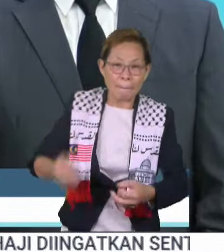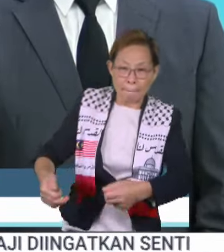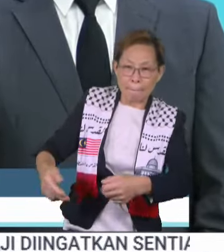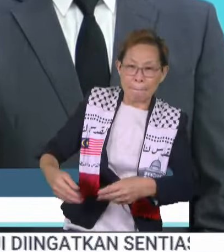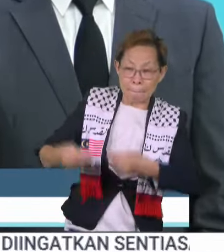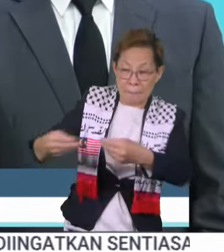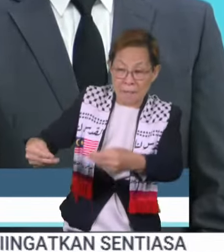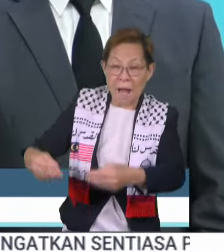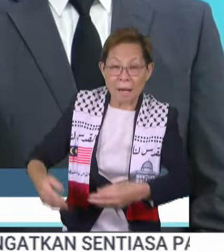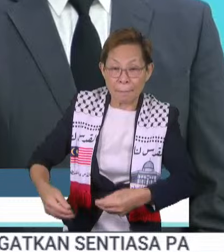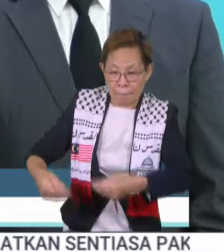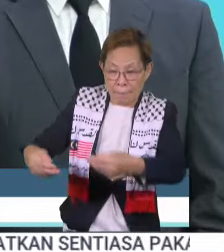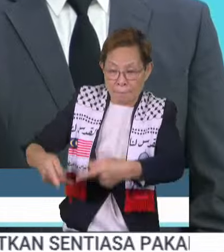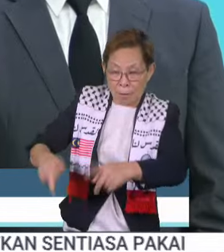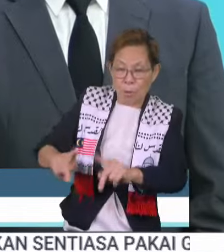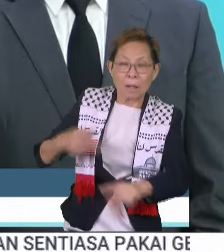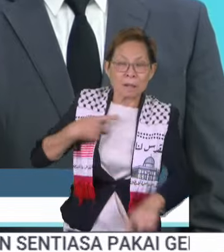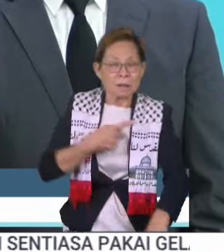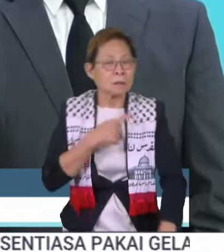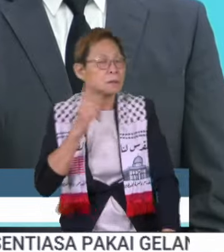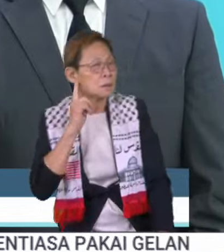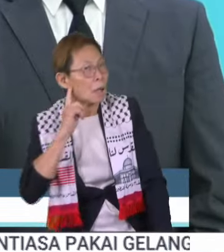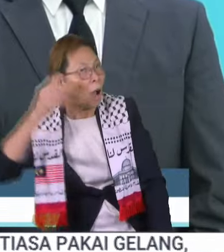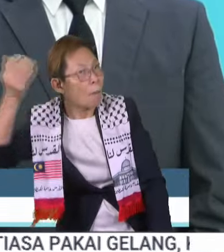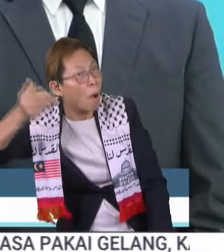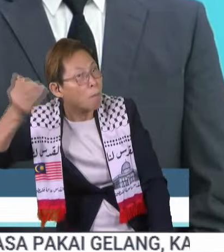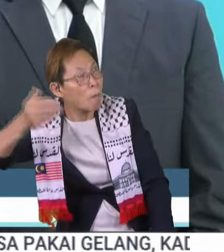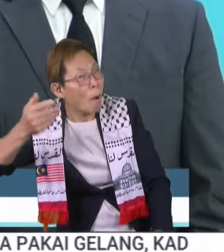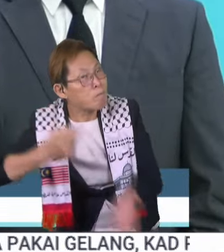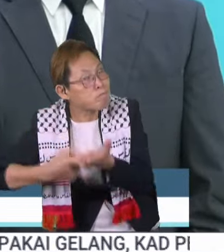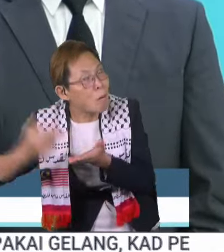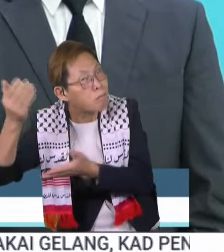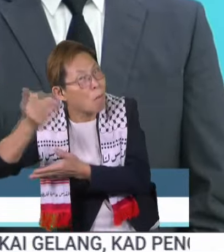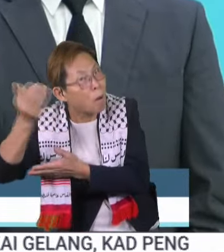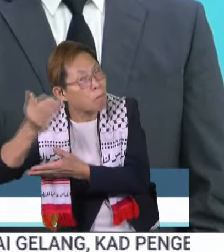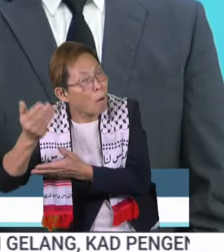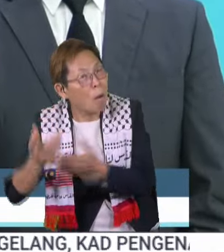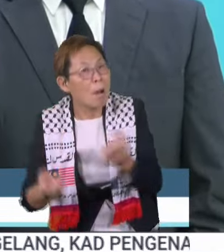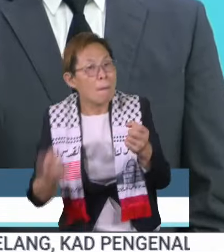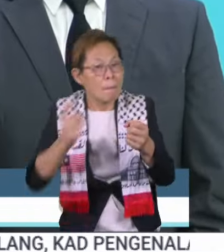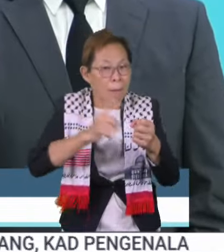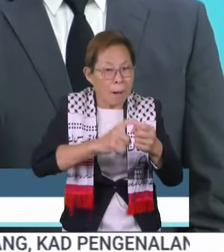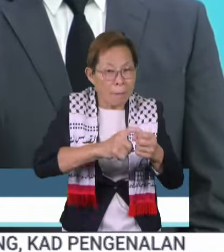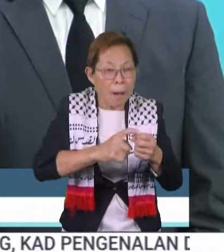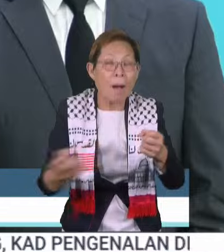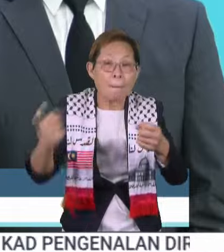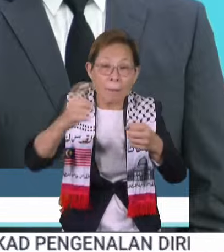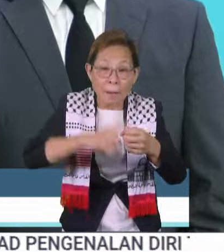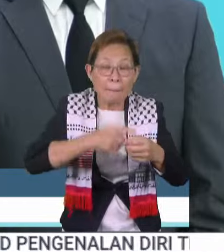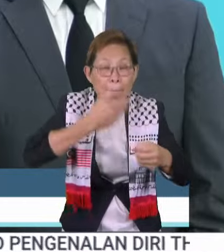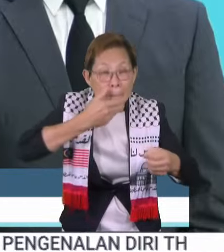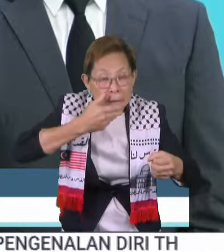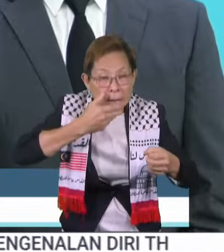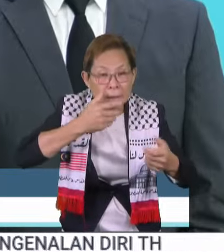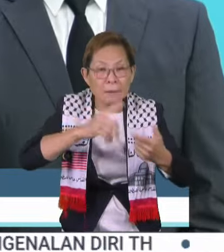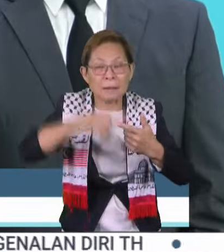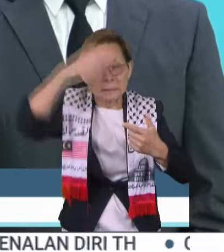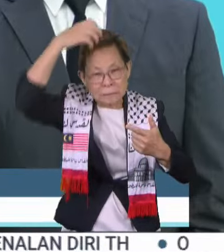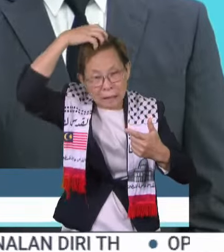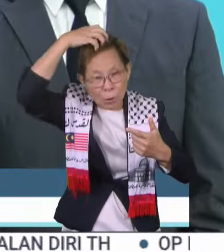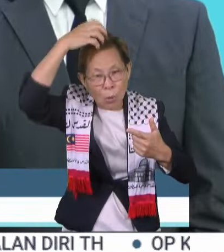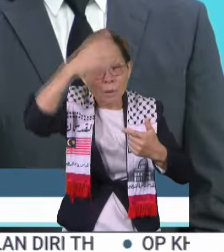kita mendengar perbahasan mereka, bukan saja isu yang melibatkan belia dan negeri